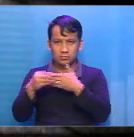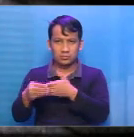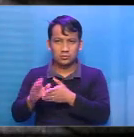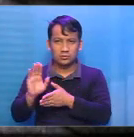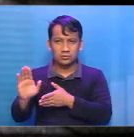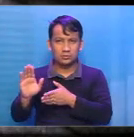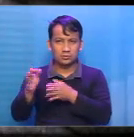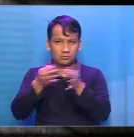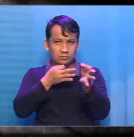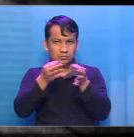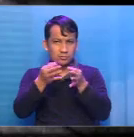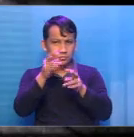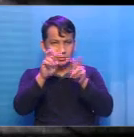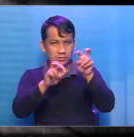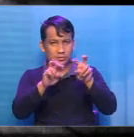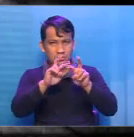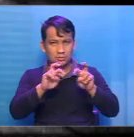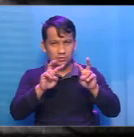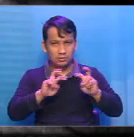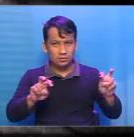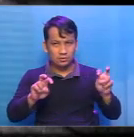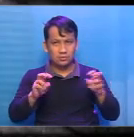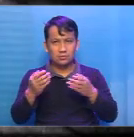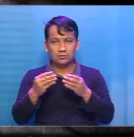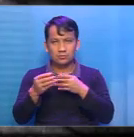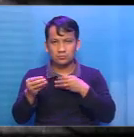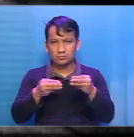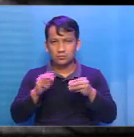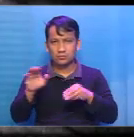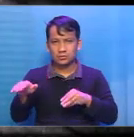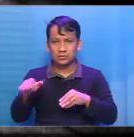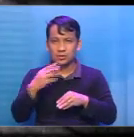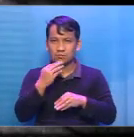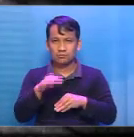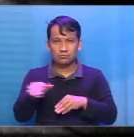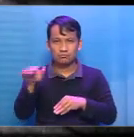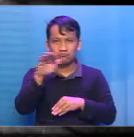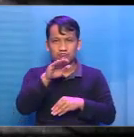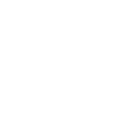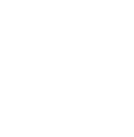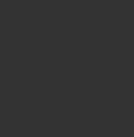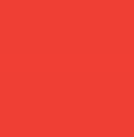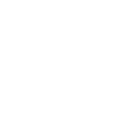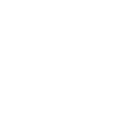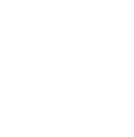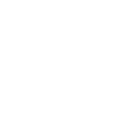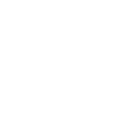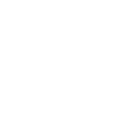grupong susuri sa lahat ng kilos ng kanyang niluklok sa pwesto.